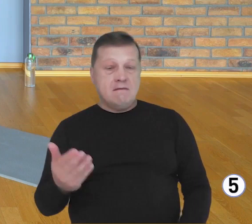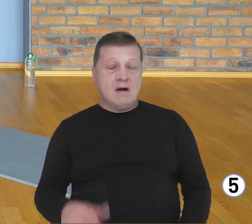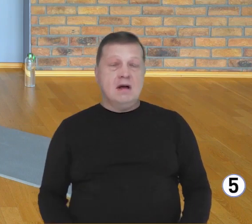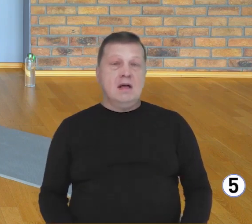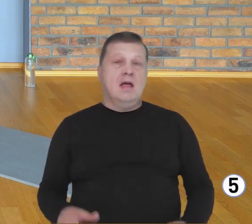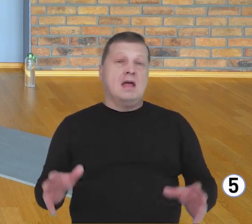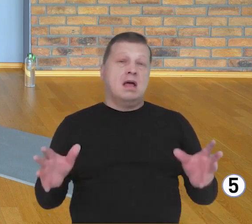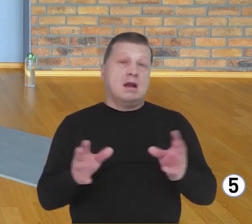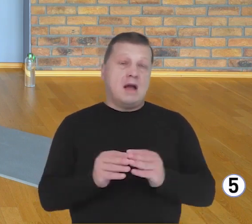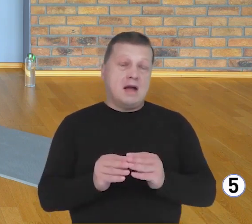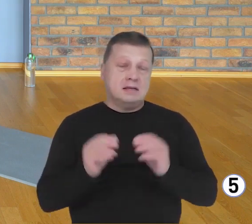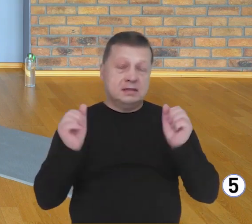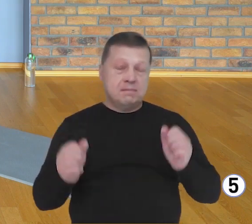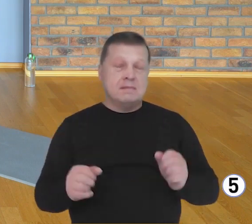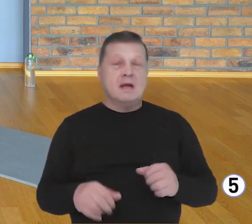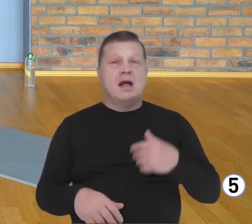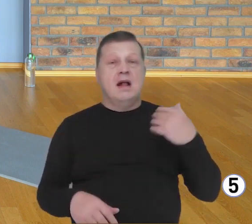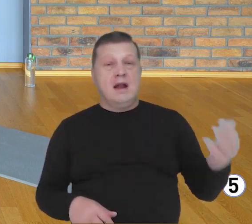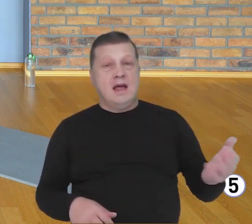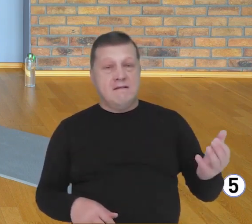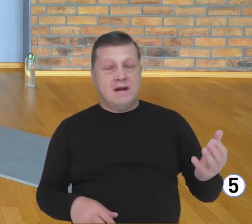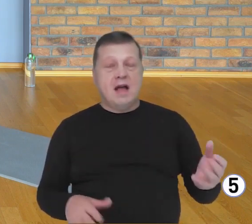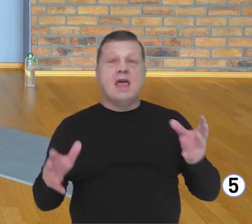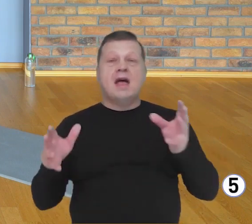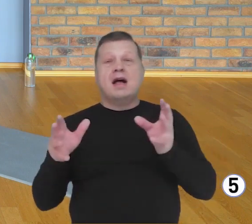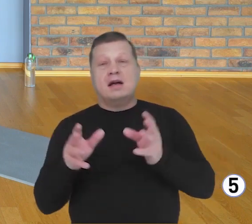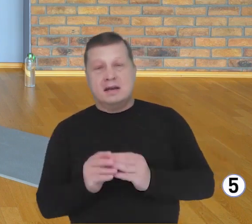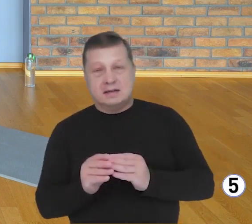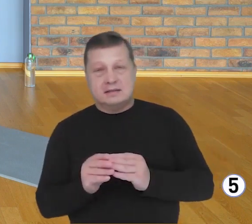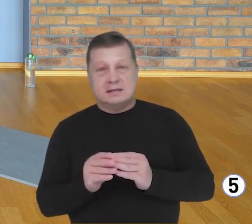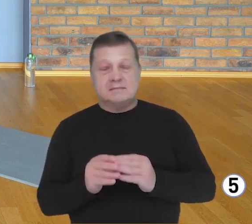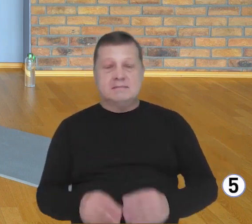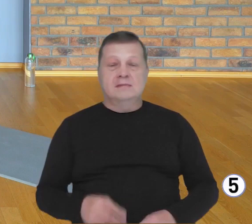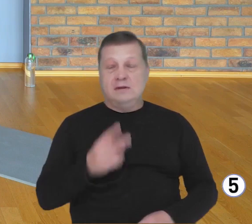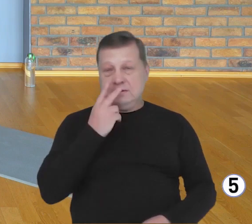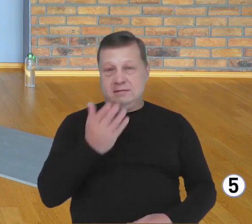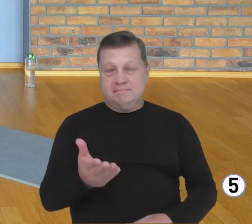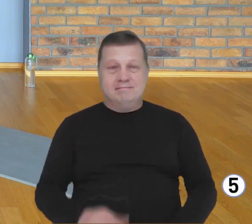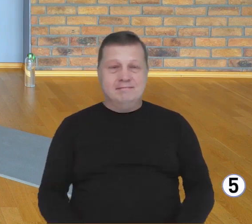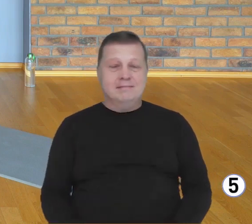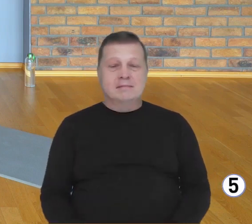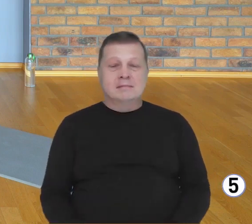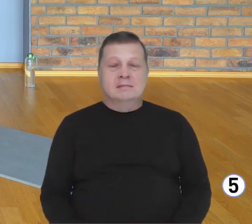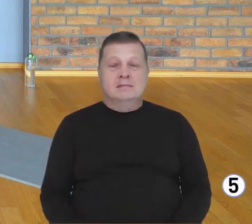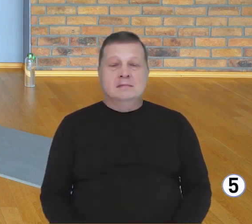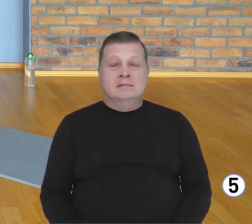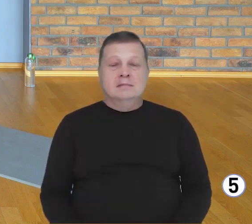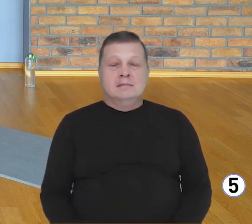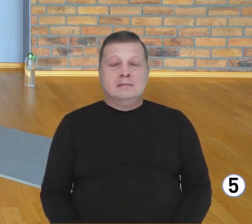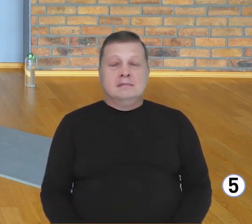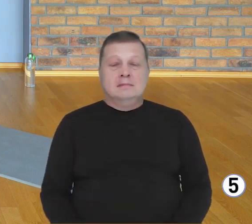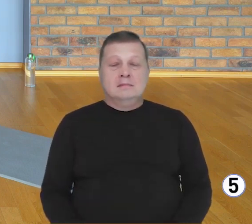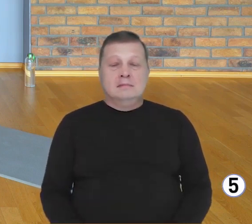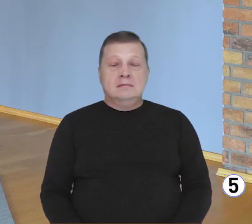razem, lewa, razem. Dobrze. Tak jak teraz.